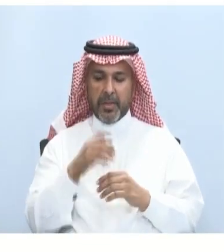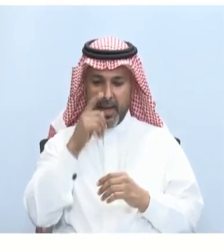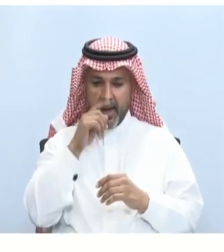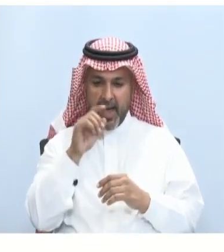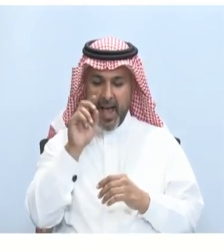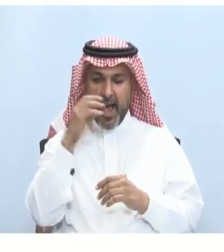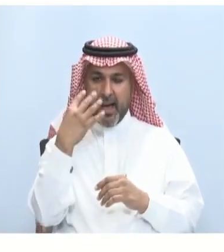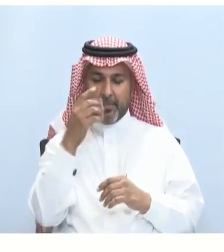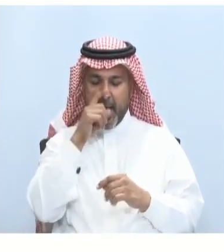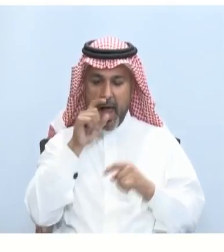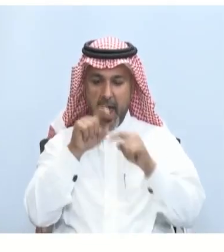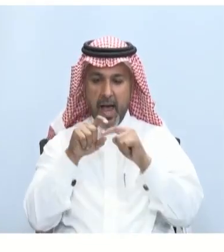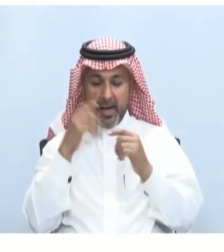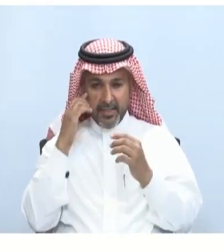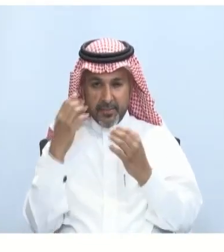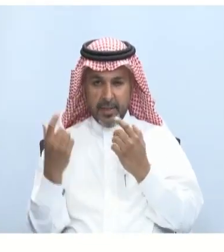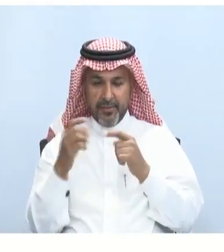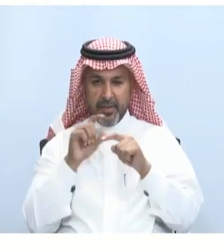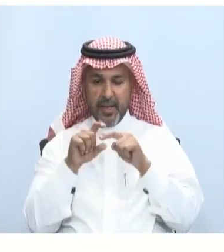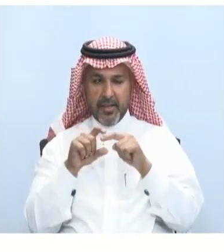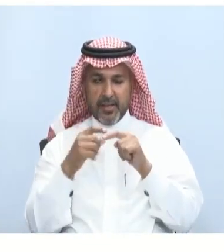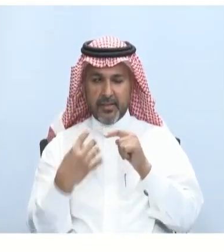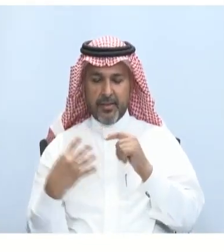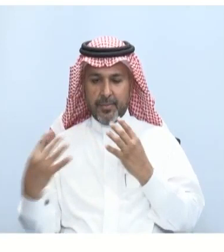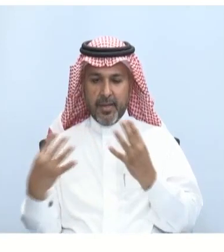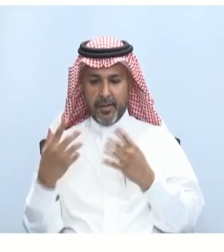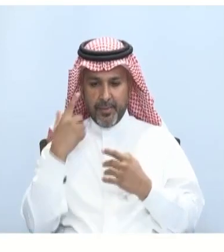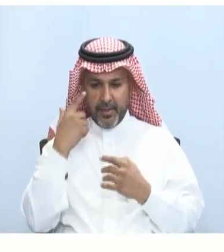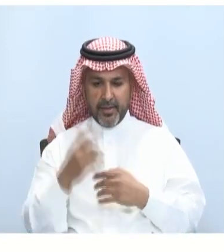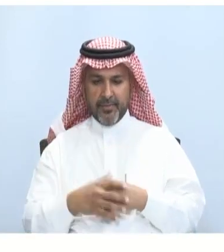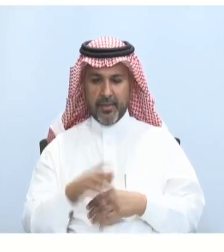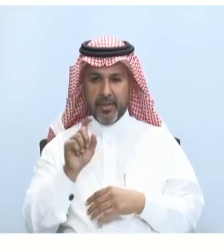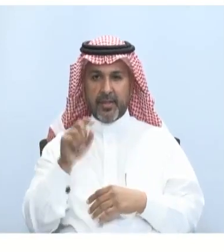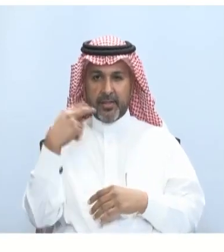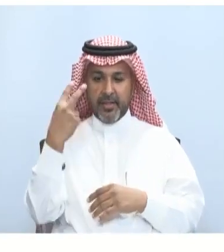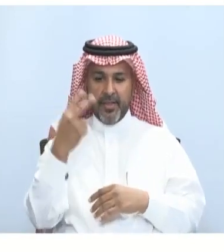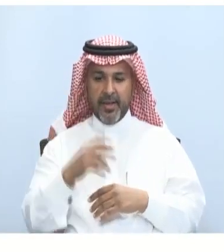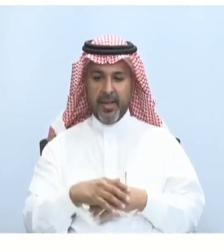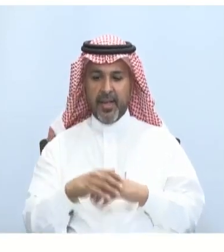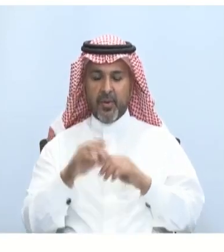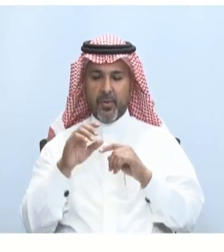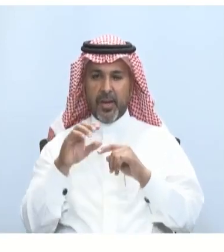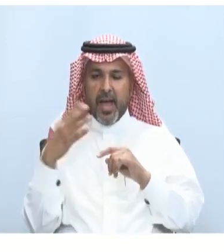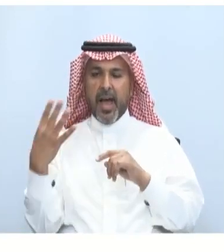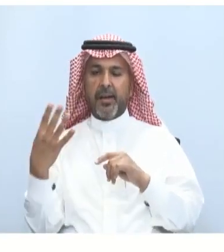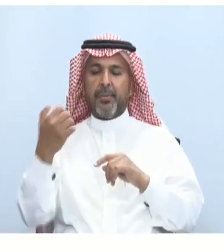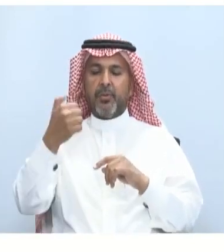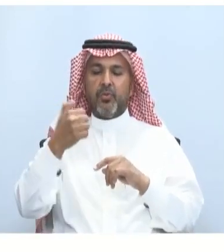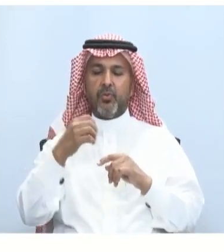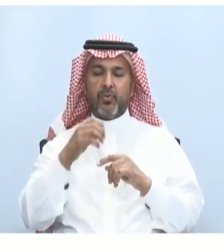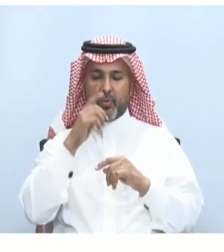اقسم هنا على اربعه وهنا على اربعه راح يعطيني الناتج اكس تربيع يساوي سالب اربعه وستون كنا ناخذ الجذر التربيعي للطرفين هذه